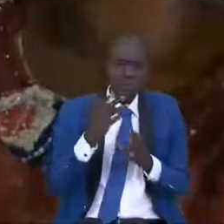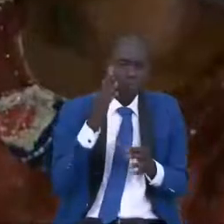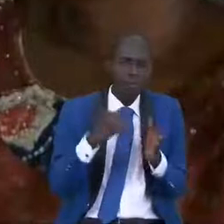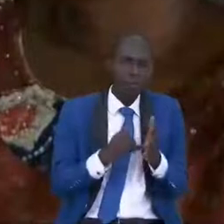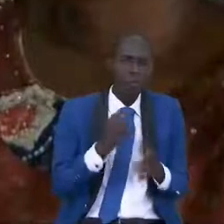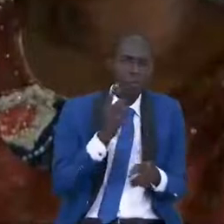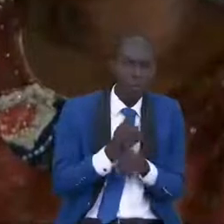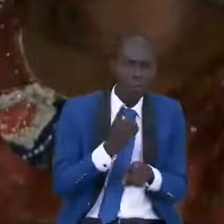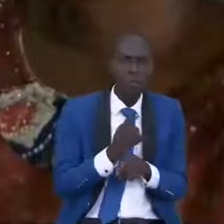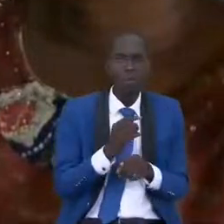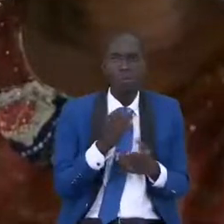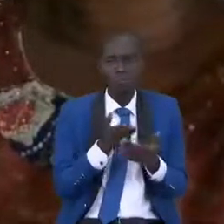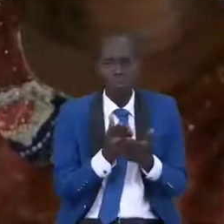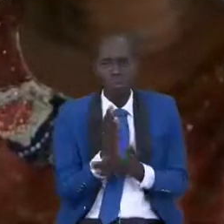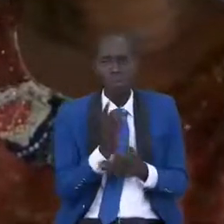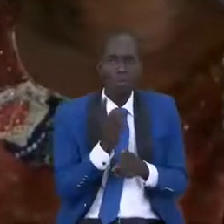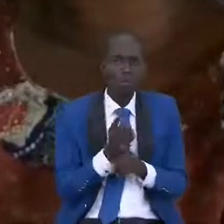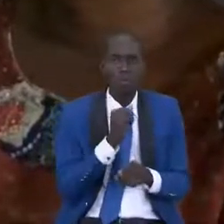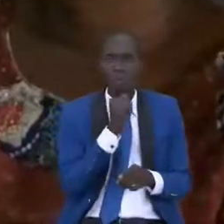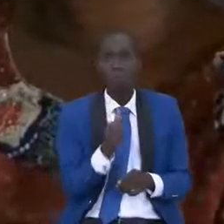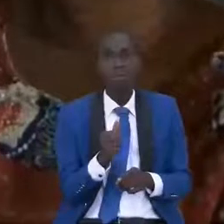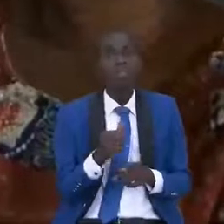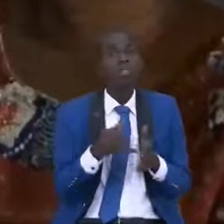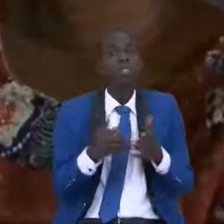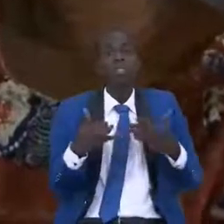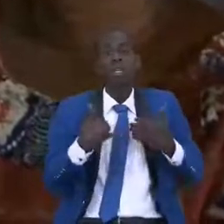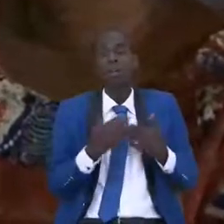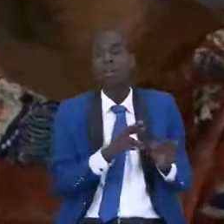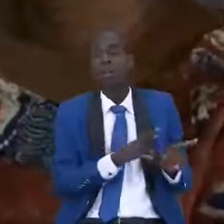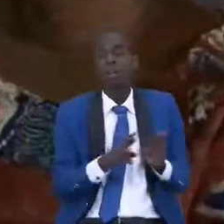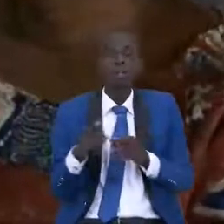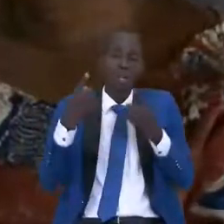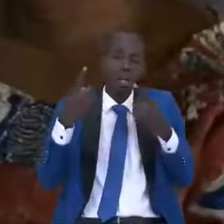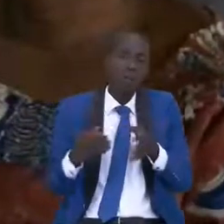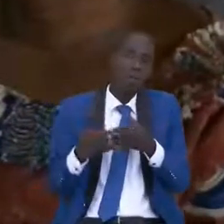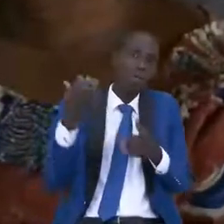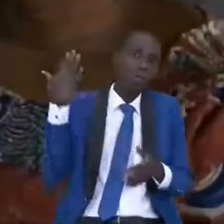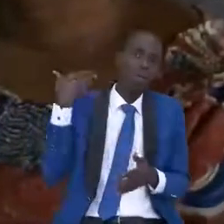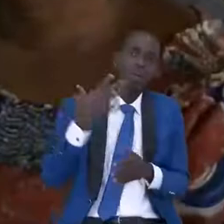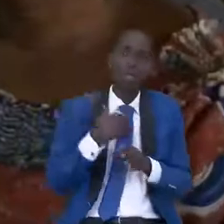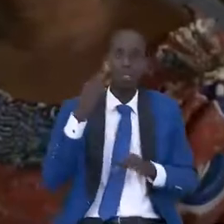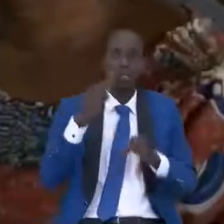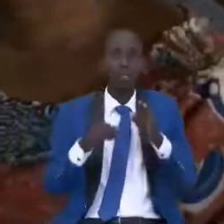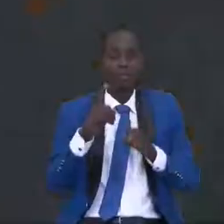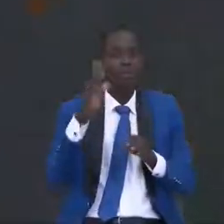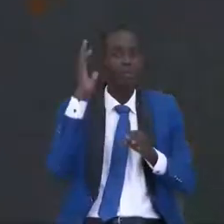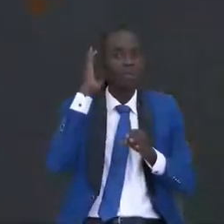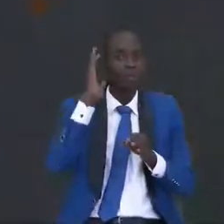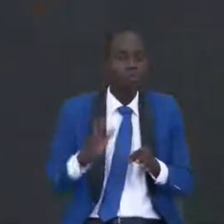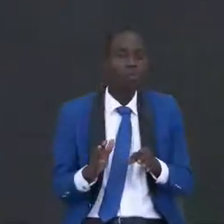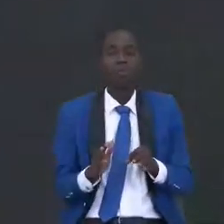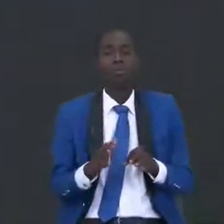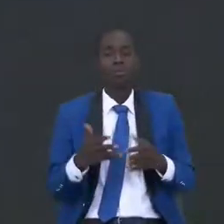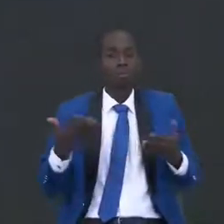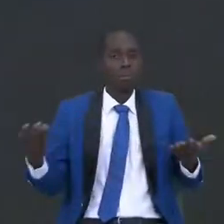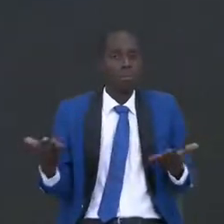Cela s'est déjà passé. Et si tu peux seulement ouvrir ta bouche et confesser le fait,